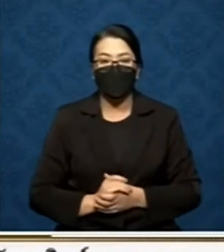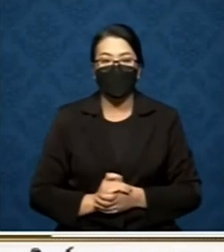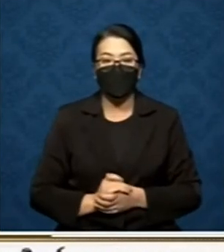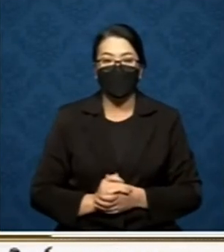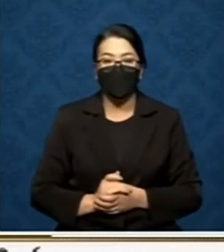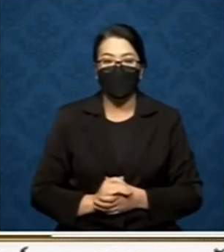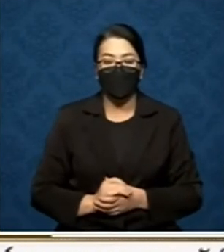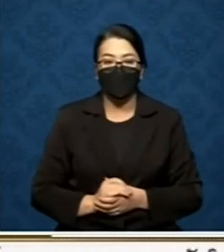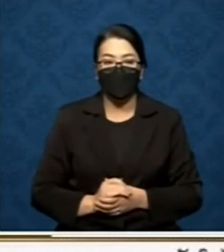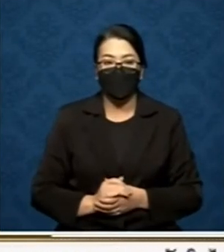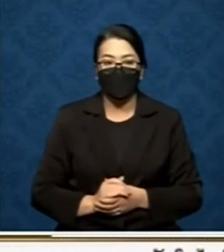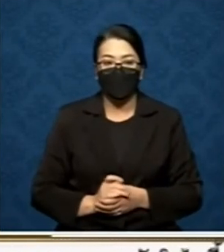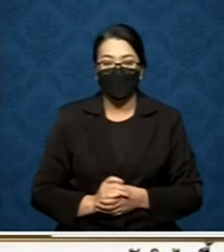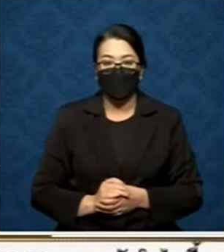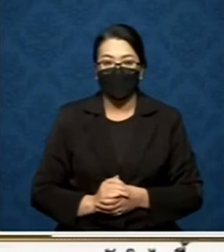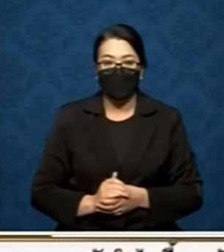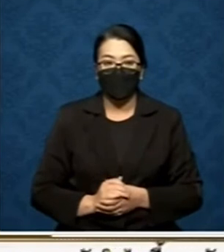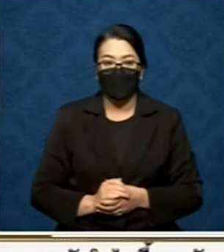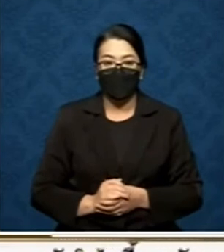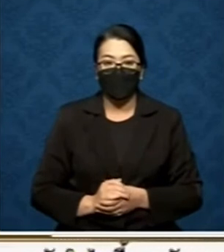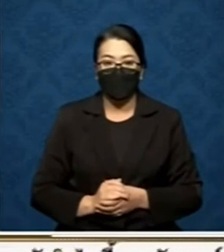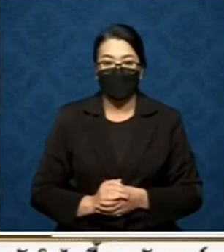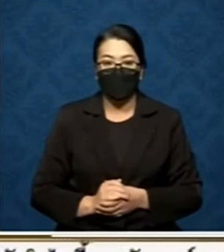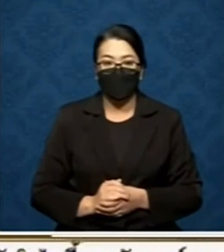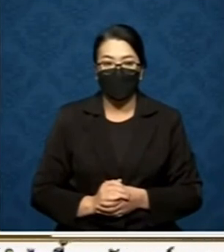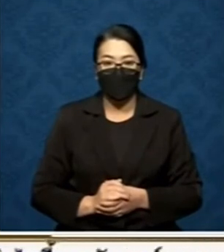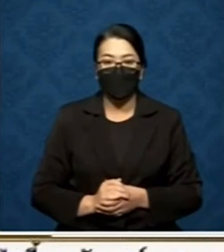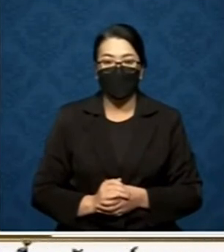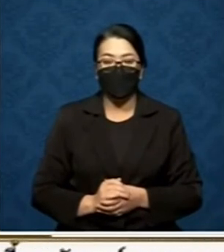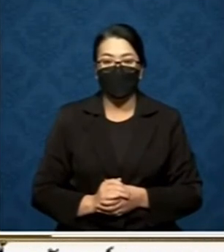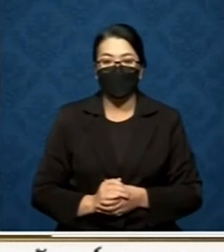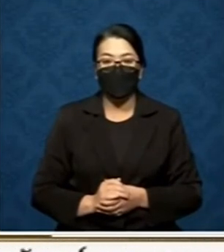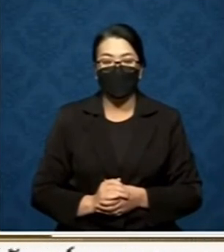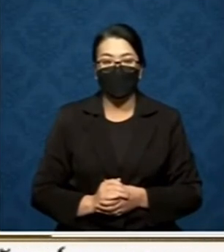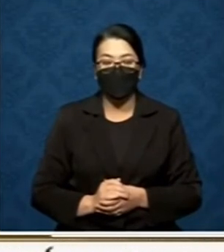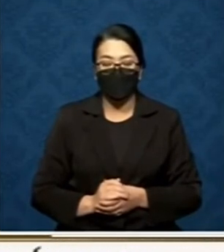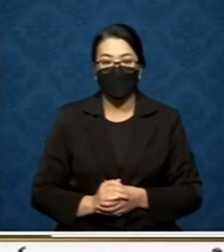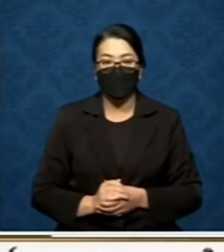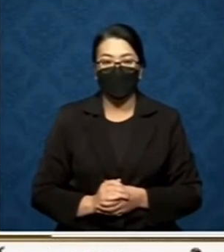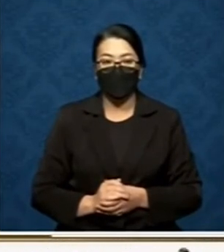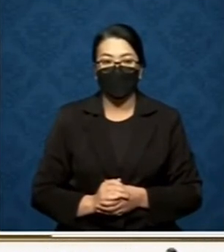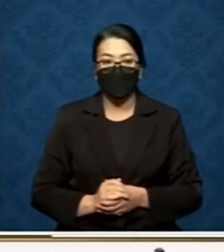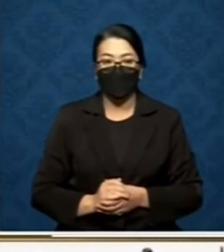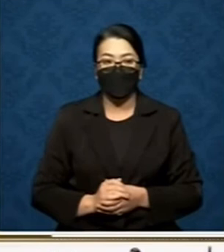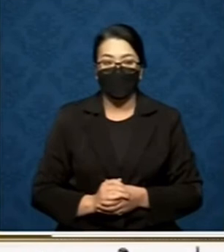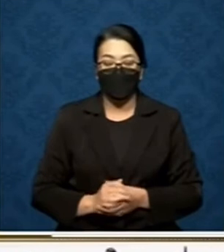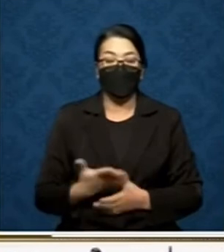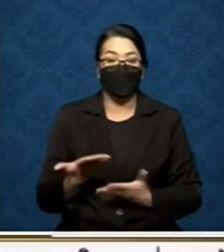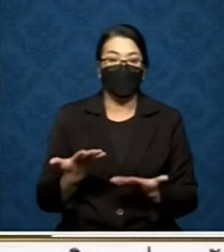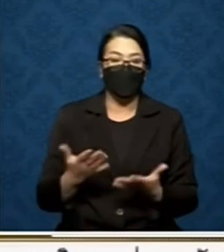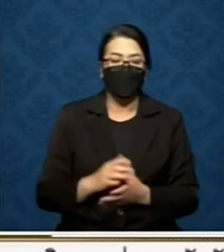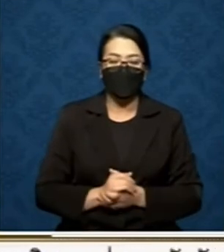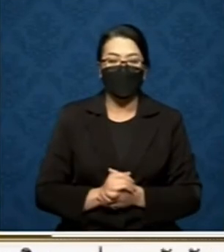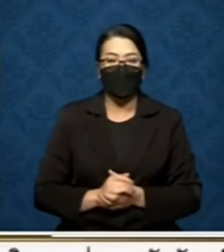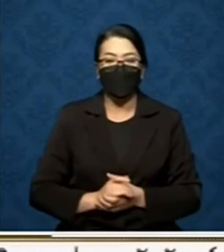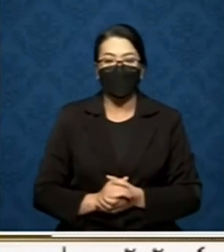แตกมีแต่สิ่งที่เป็นปรากฏการณ์ที่เกิดขึ้นในขณะนี้ก็คือว่าคือในบริบทการทำ